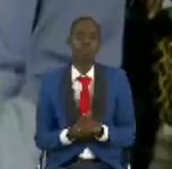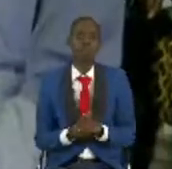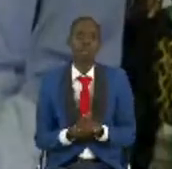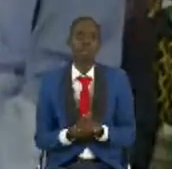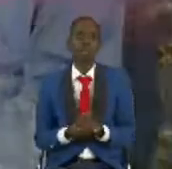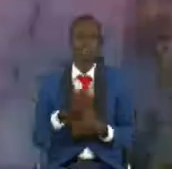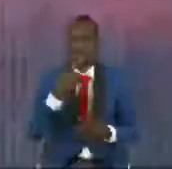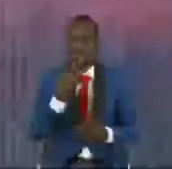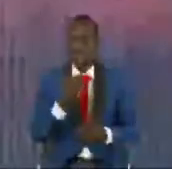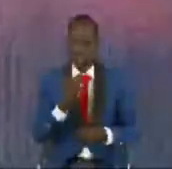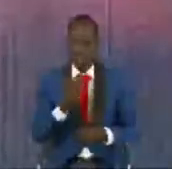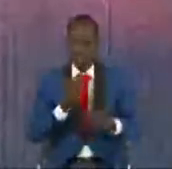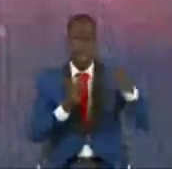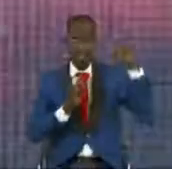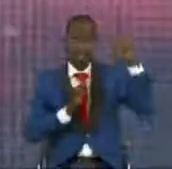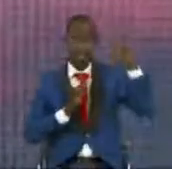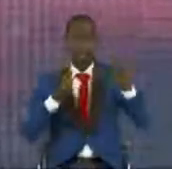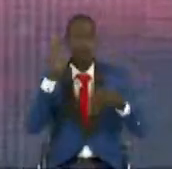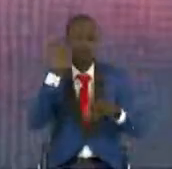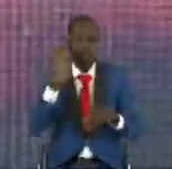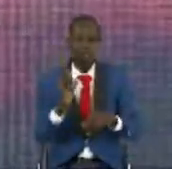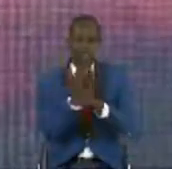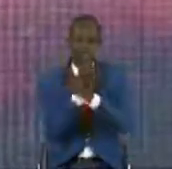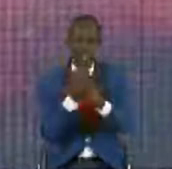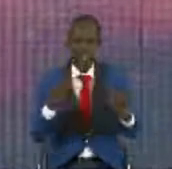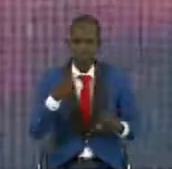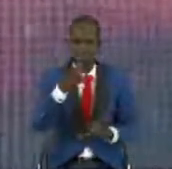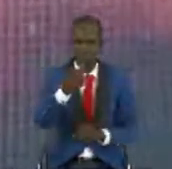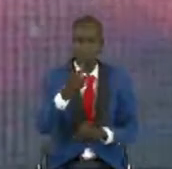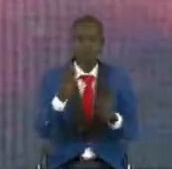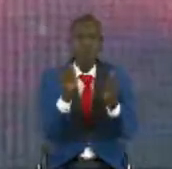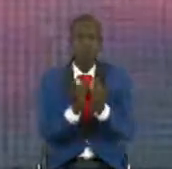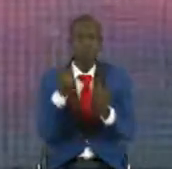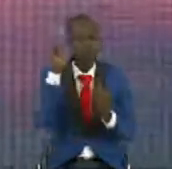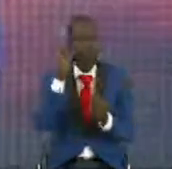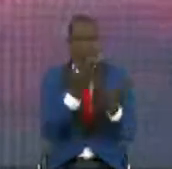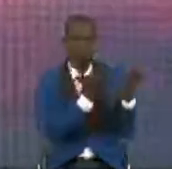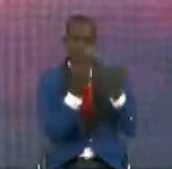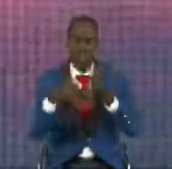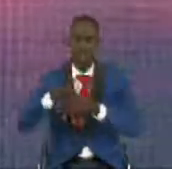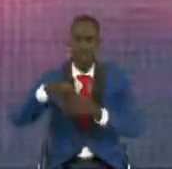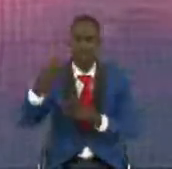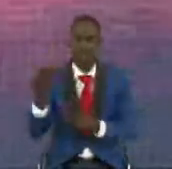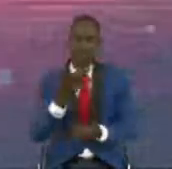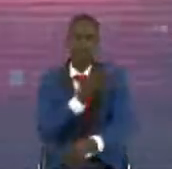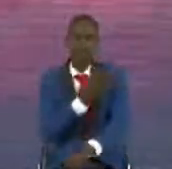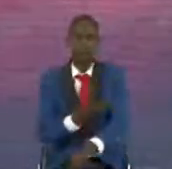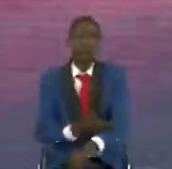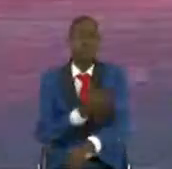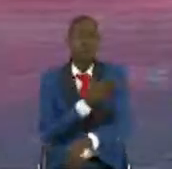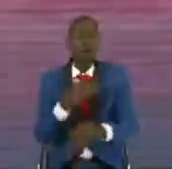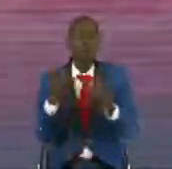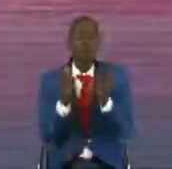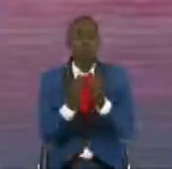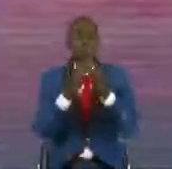il dit, et je vous rachèterai, vous sauverez à bras étendus et par de grands